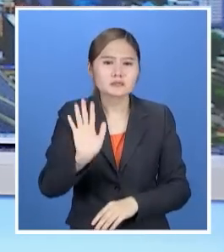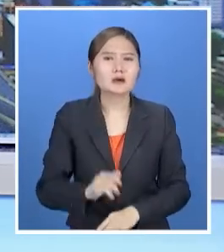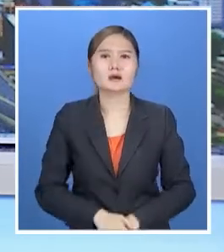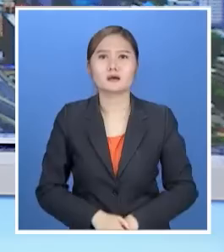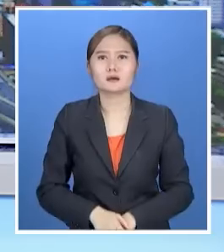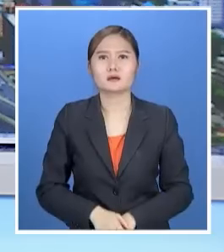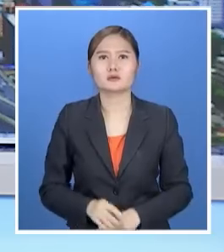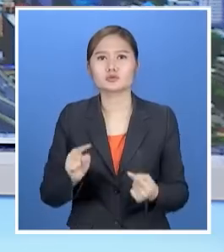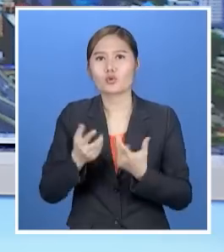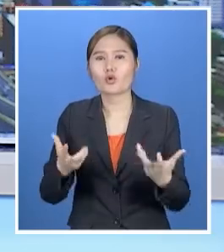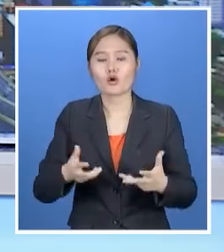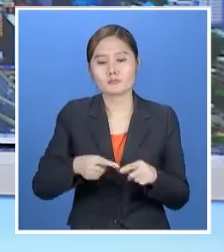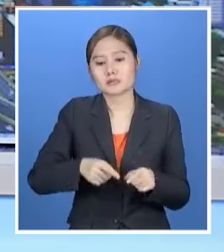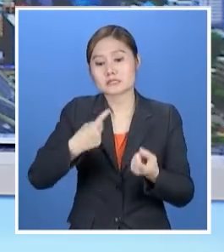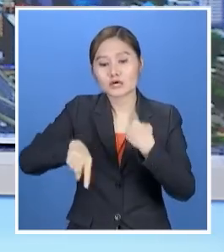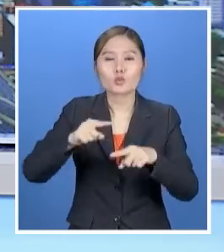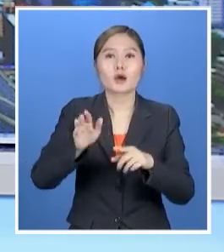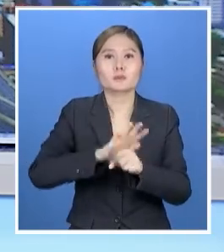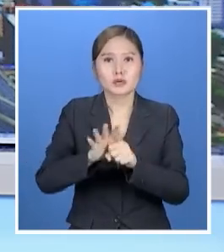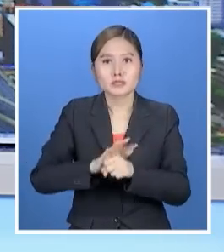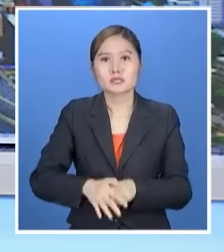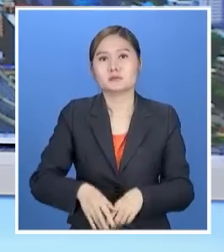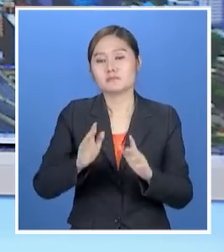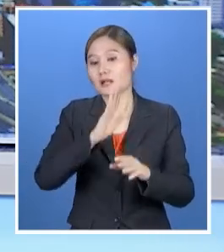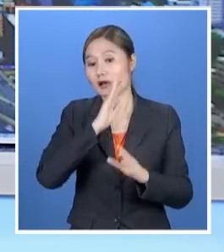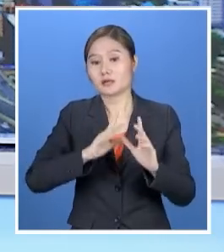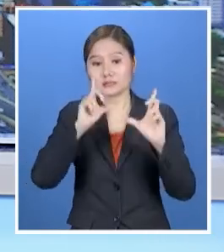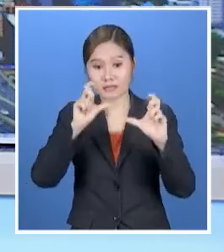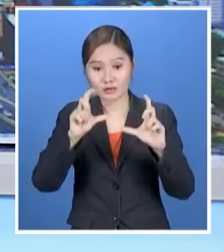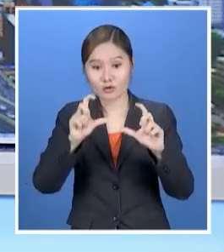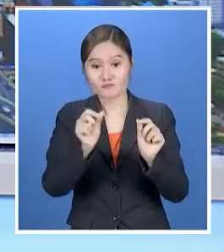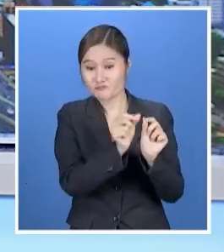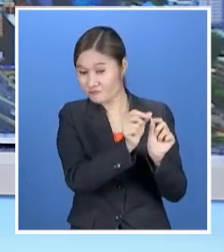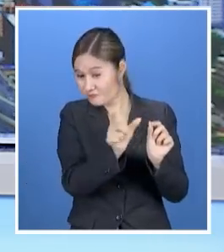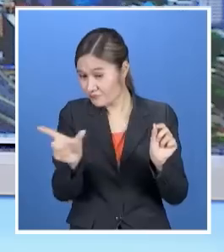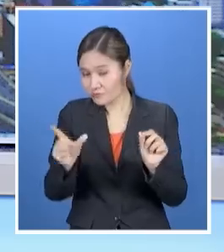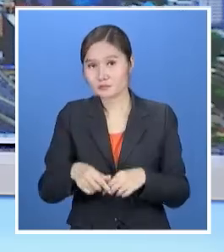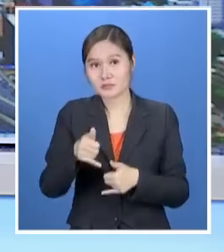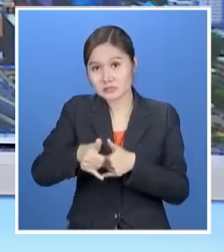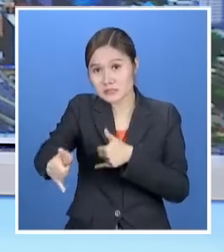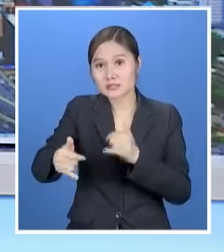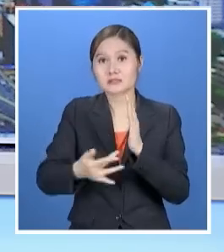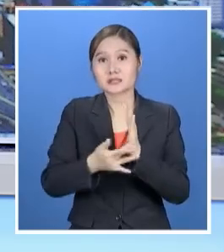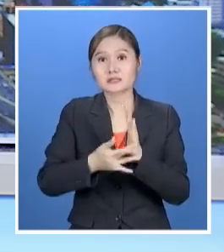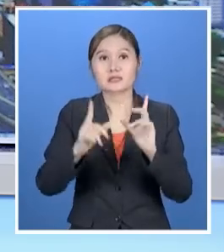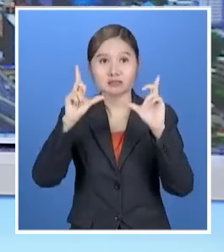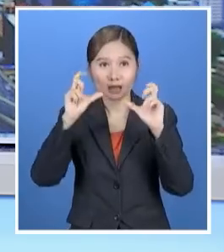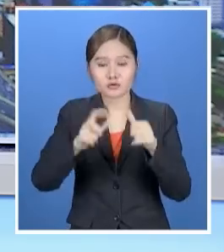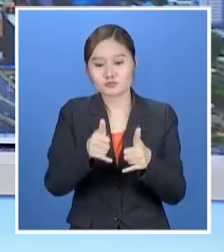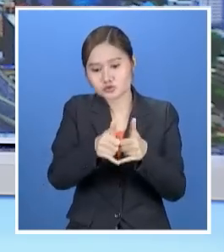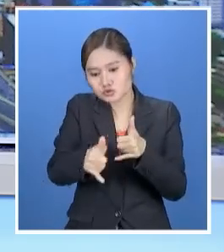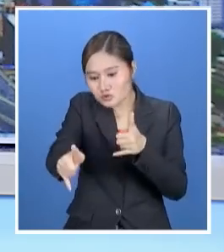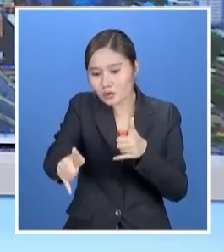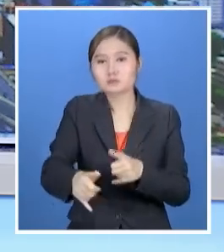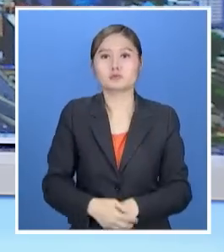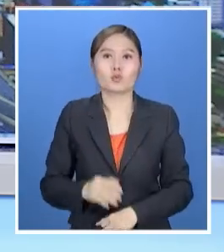อ มันเป็นจังหวะที่วัตถุกำลังเคลื่อนที่พอดีก็เป็นไปได้เหมือนเวลาเราถ่ายภาพพาโนรามานึกออกใช่ไหม เคลื่อนที่หรือใช้เทคนิคถ่ายภาพซ้อนนะอัน